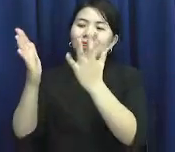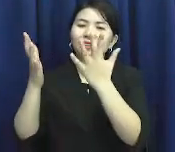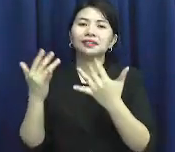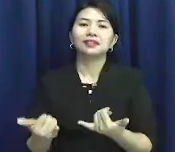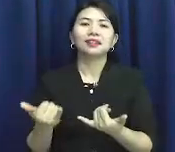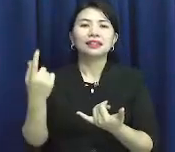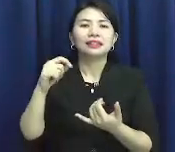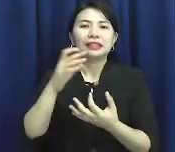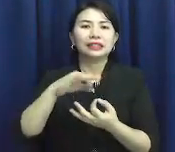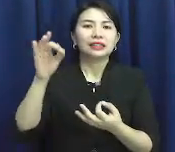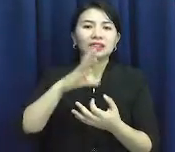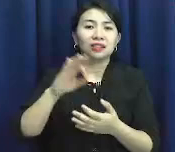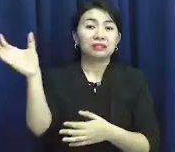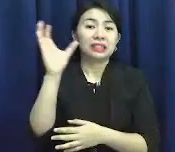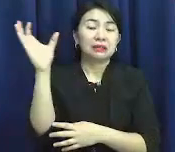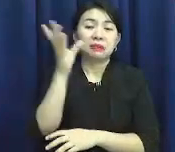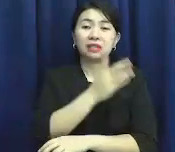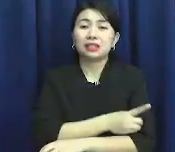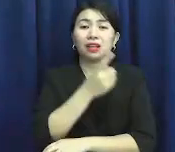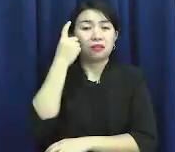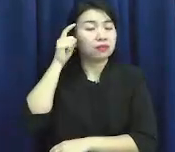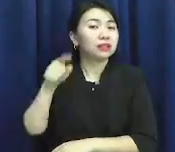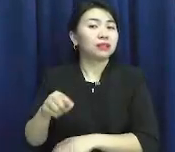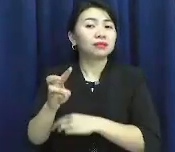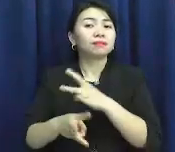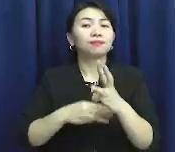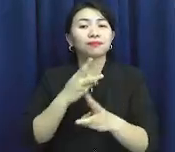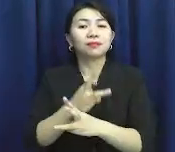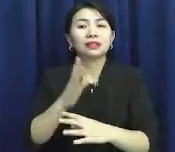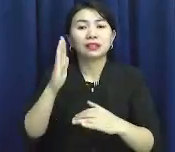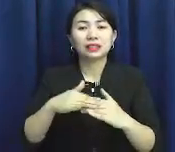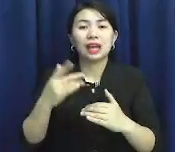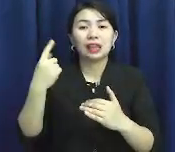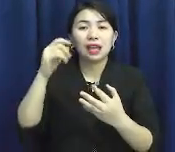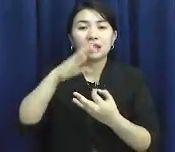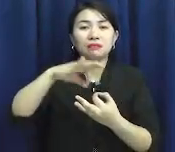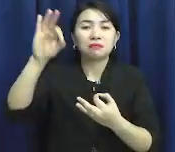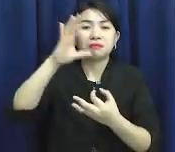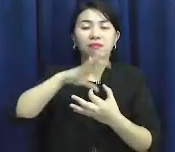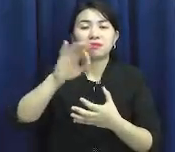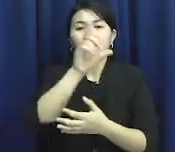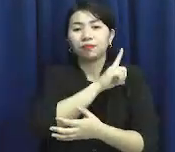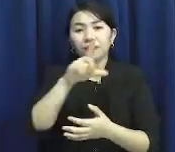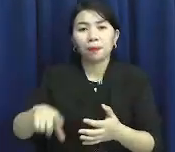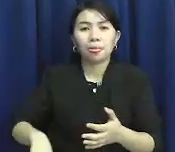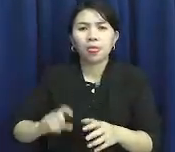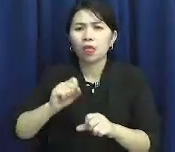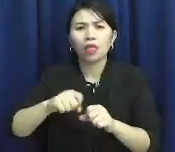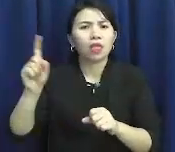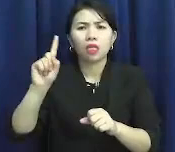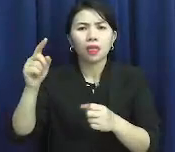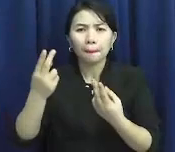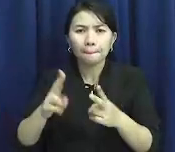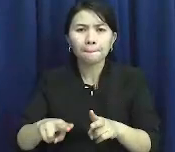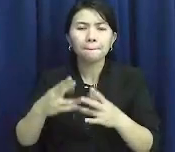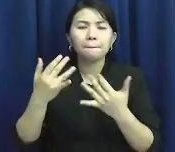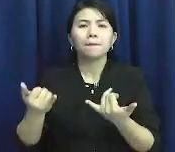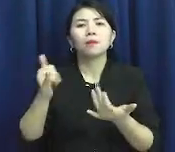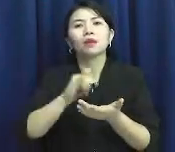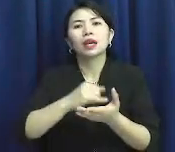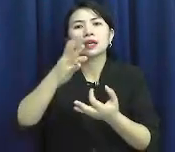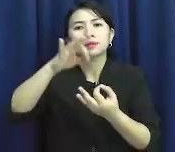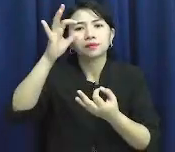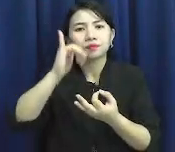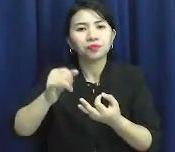ng spirit ng Christmas season ng mundo na ito kaysa sa Spirit of the Lord. Kaya ano nangyari ngayon? That is spirituality